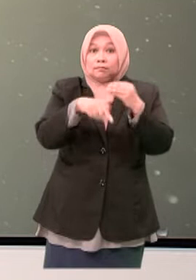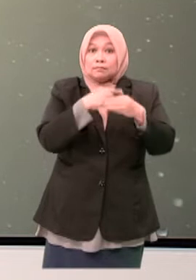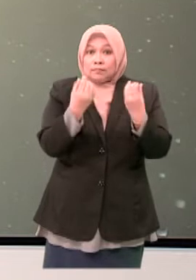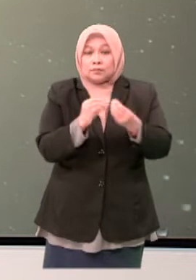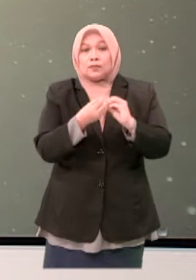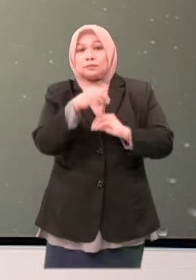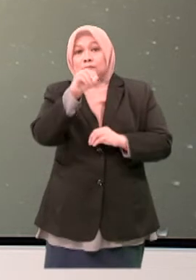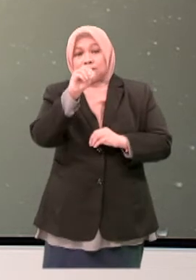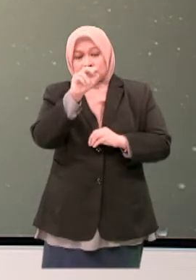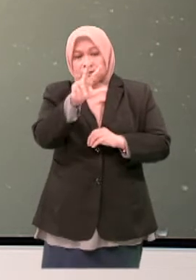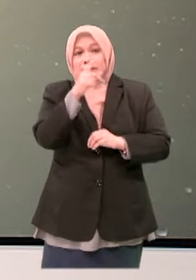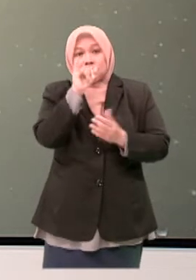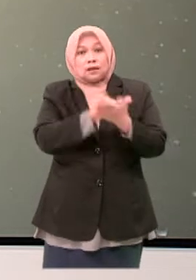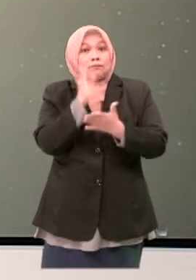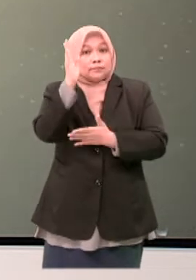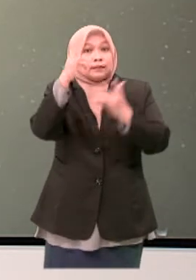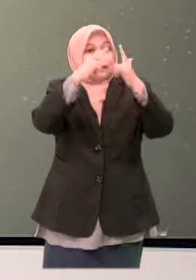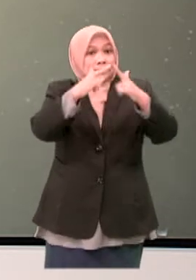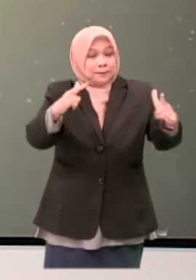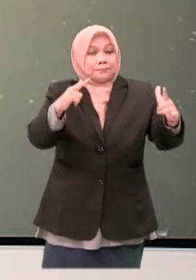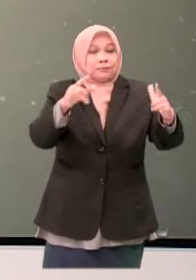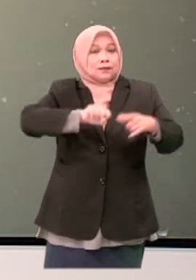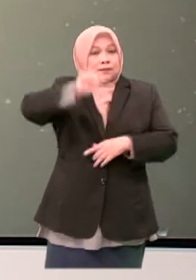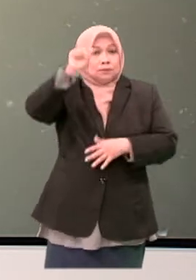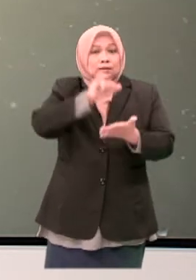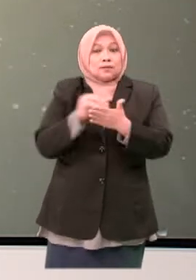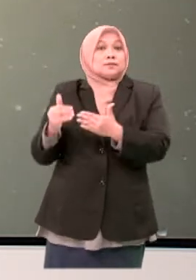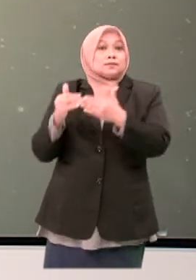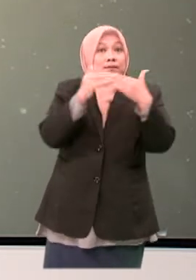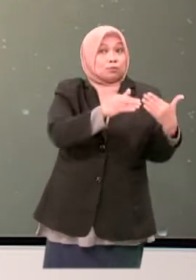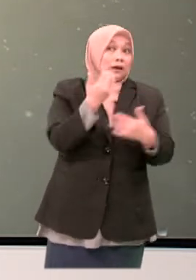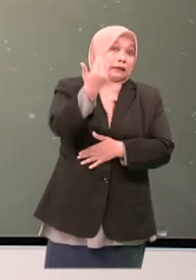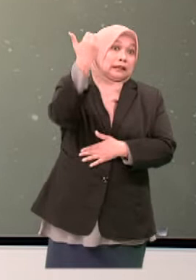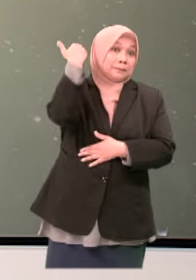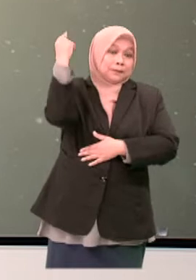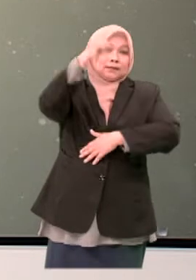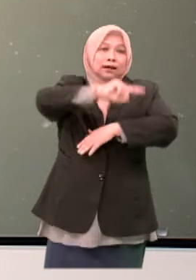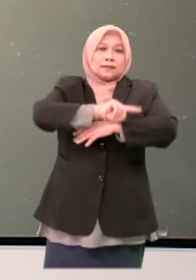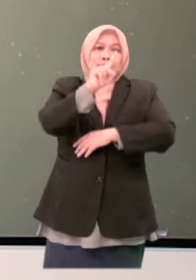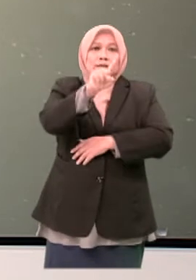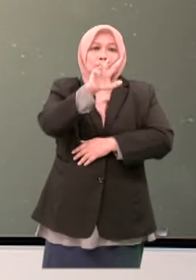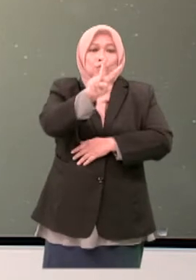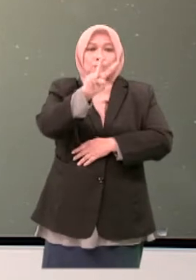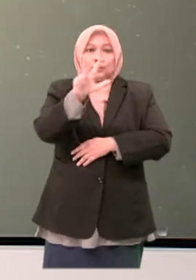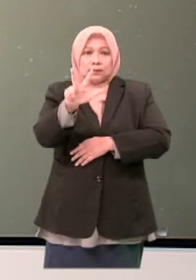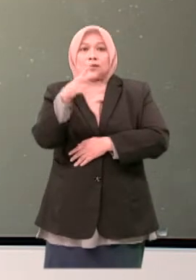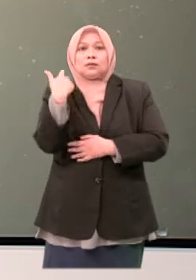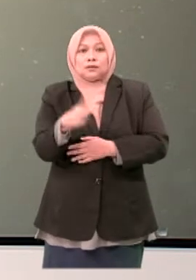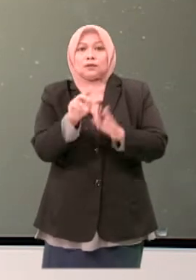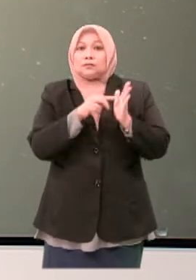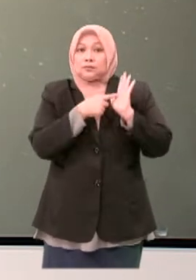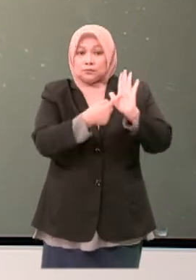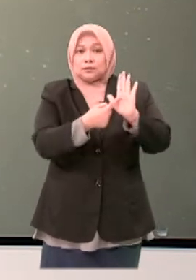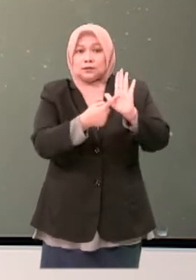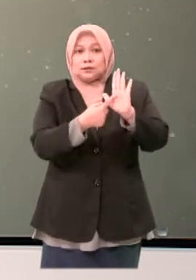kawasan pemulihan Canyon Imbak di Sabah ini merupakan sambungan episod lalu, hari ke-123 yang ditayangkan